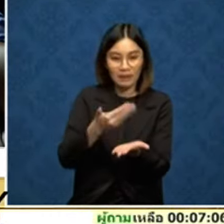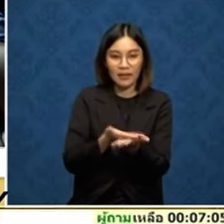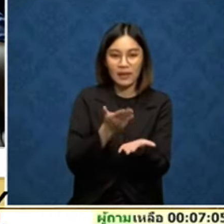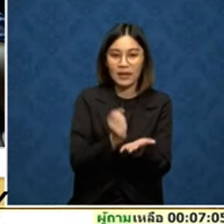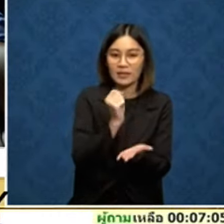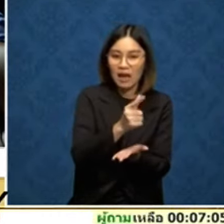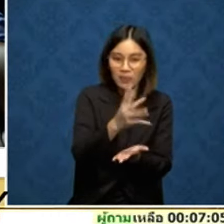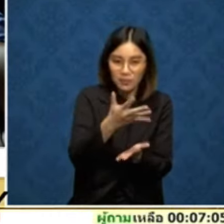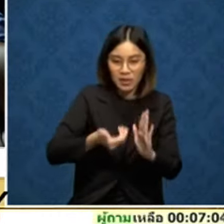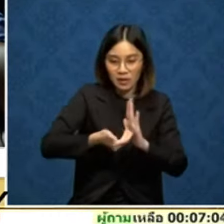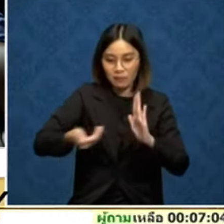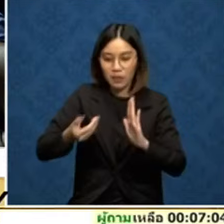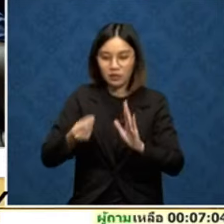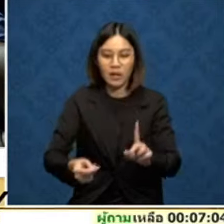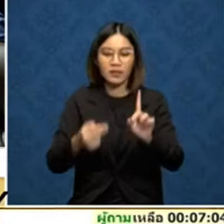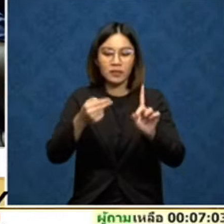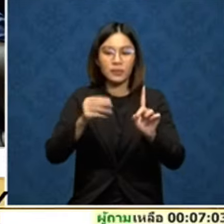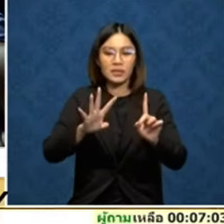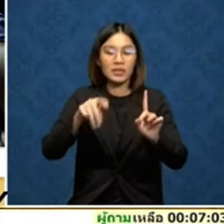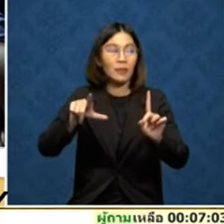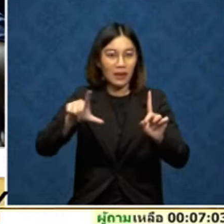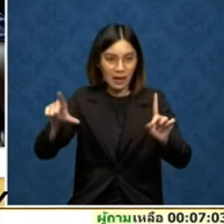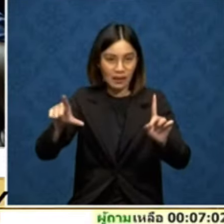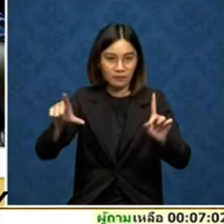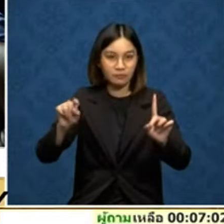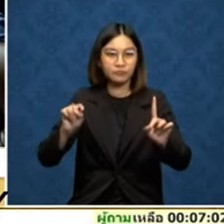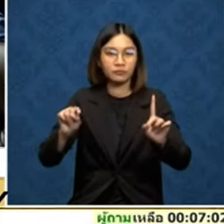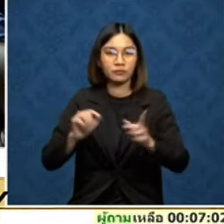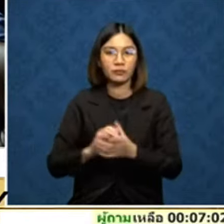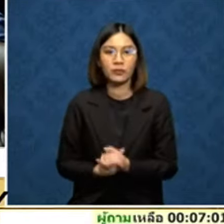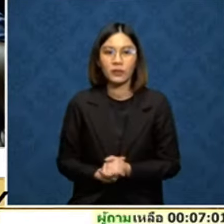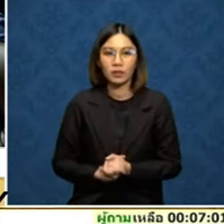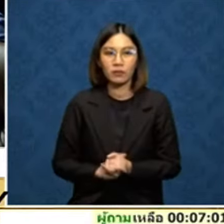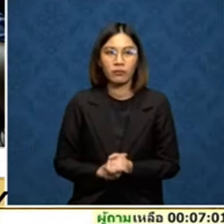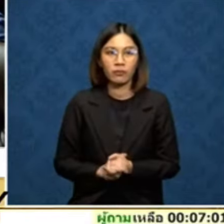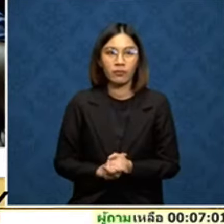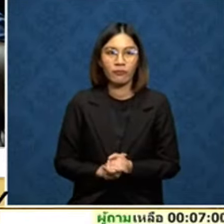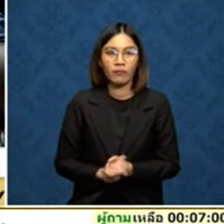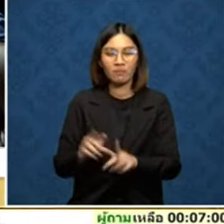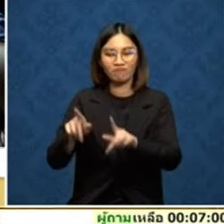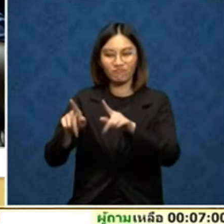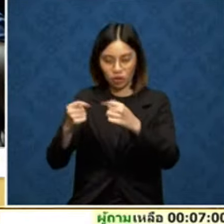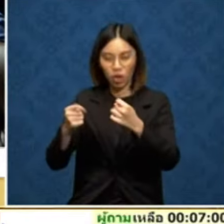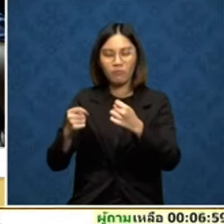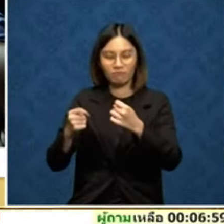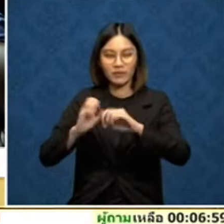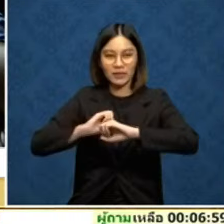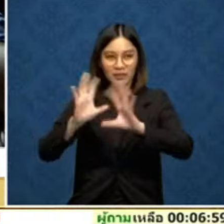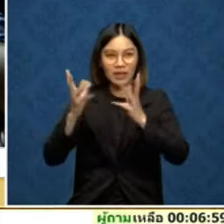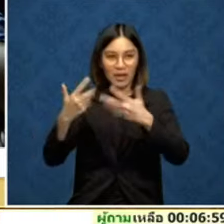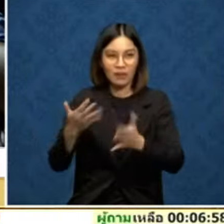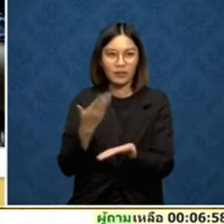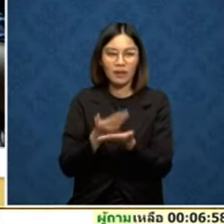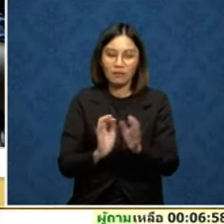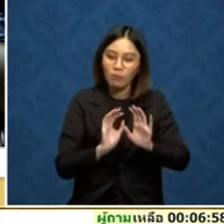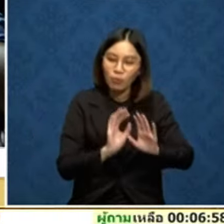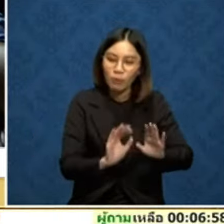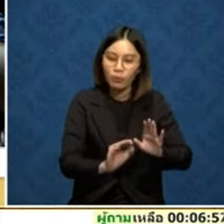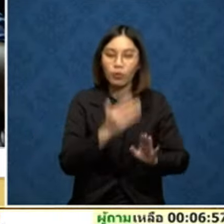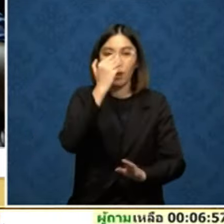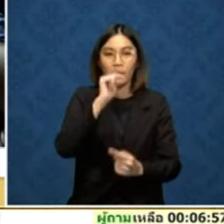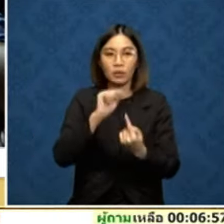ไปแค่14,000 ล้านบาทเท่านั้นเองก็จริงๆคำตอบของท่านก็น่าจะตอบแล้วว่าท่านน่ะเก็บเอาไว้เพื่อให้ใ